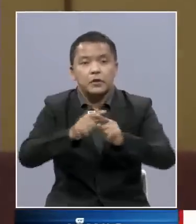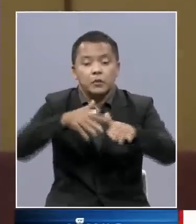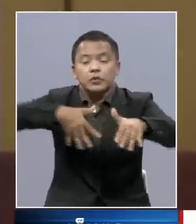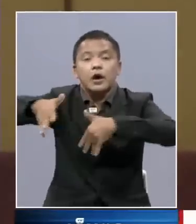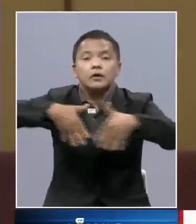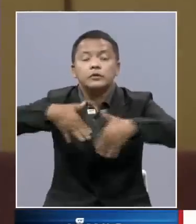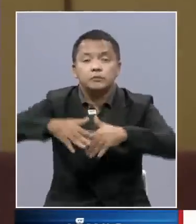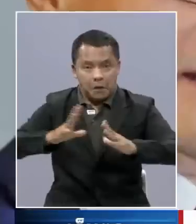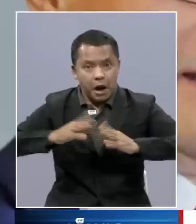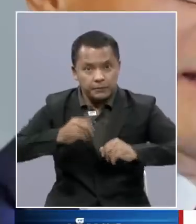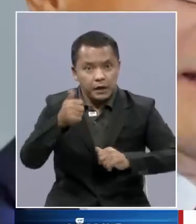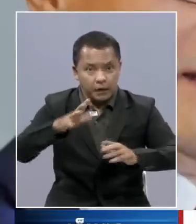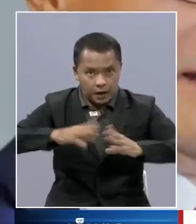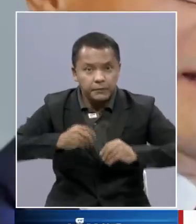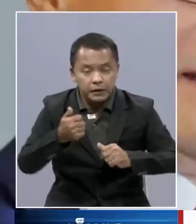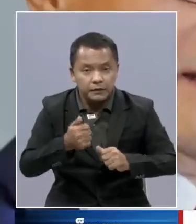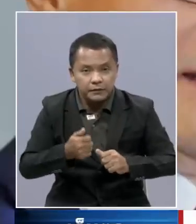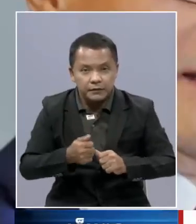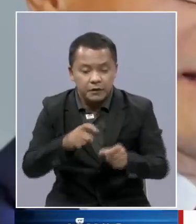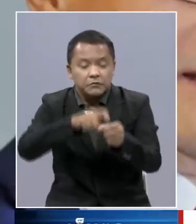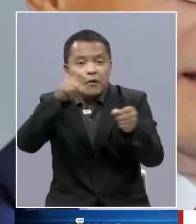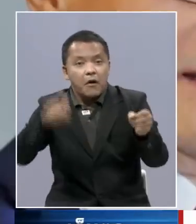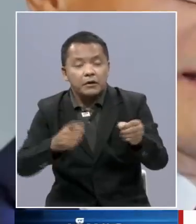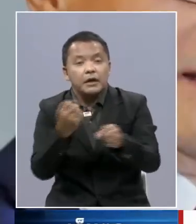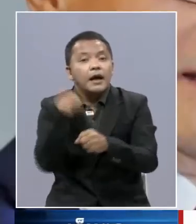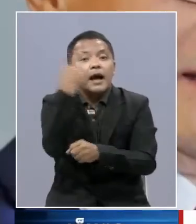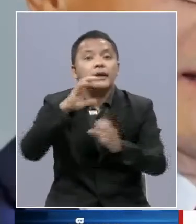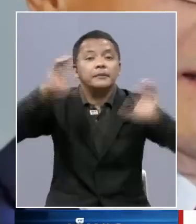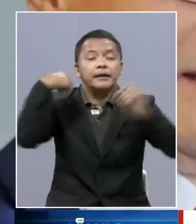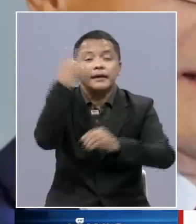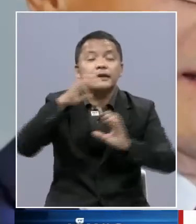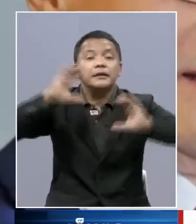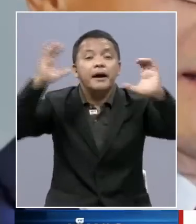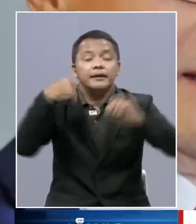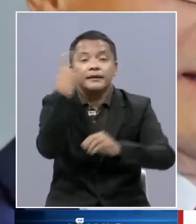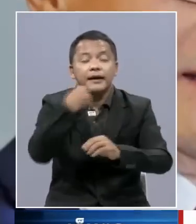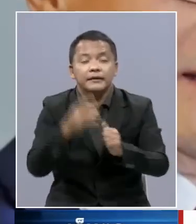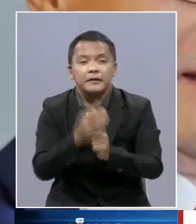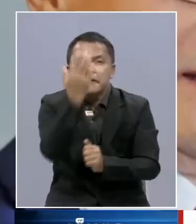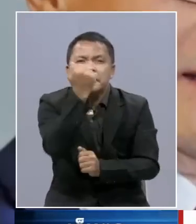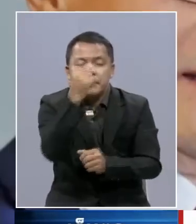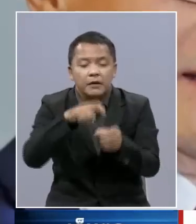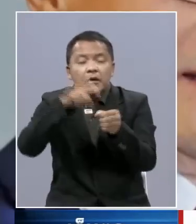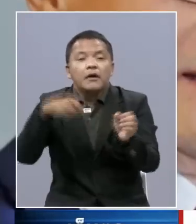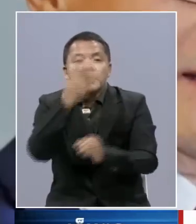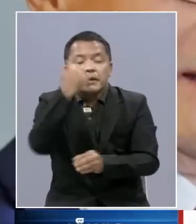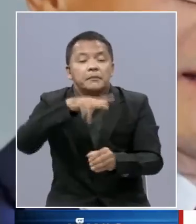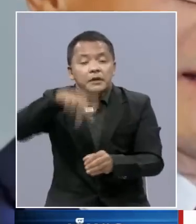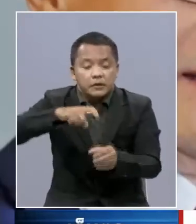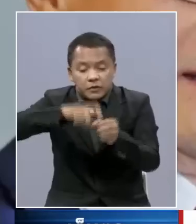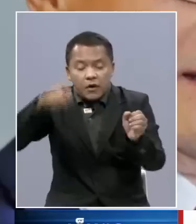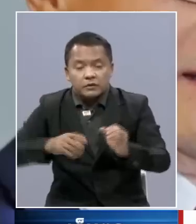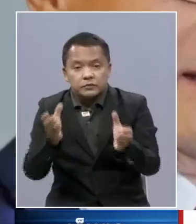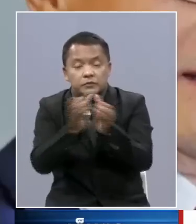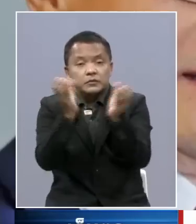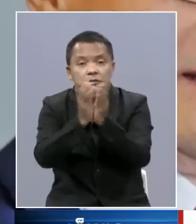นจะยอมได้ยังไงประมาณนี้นะครับถอนตัวแล้วจะให้ใครเป็นรัฐบาลล่ะ ครับ ทำไมจะต้องถอนตัวเพื่อไทยถอนตัวฝ่ายประชาธิป